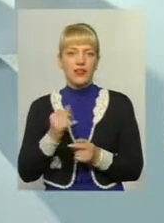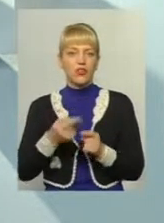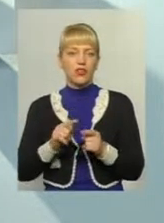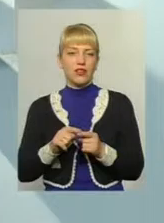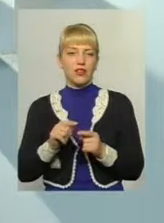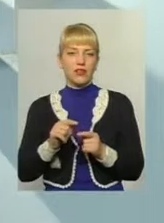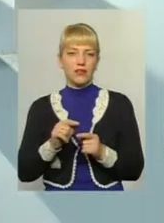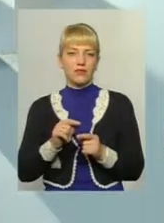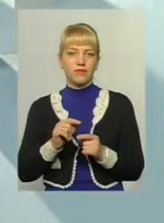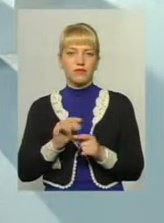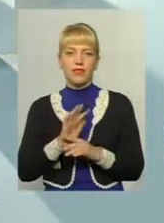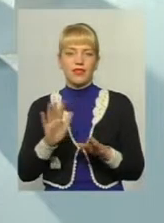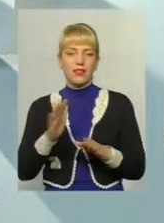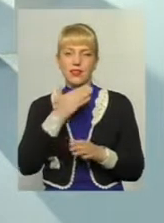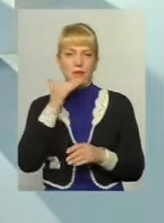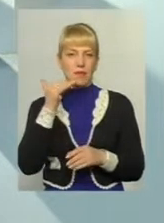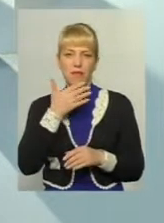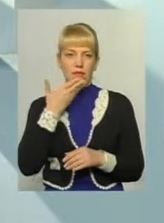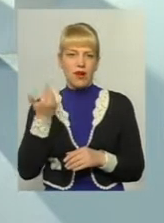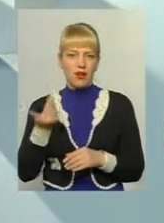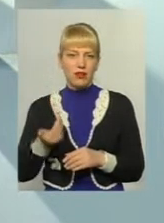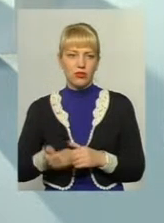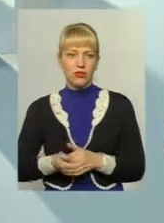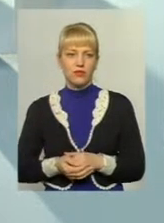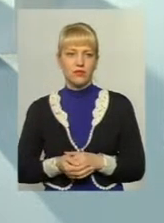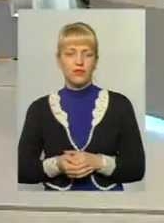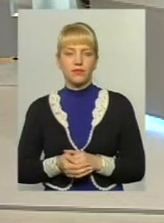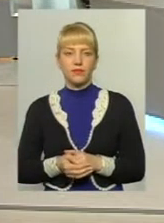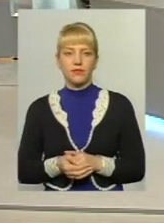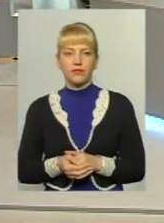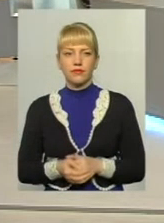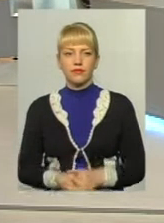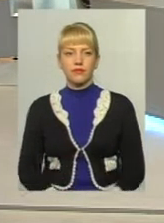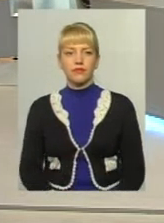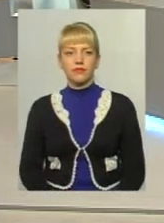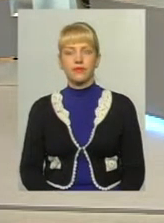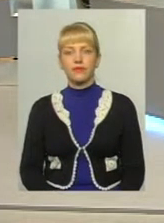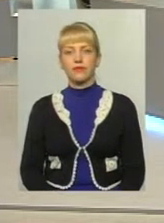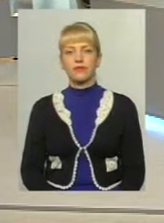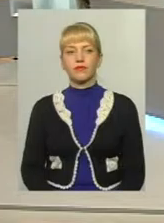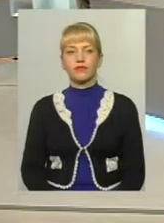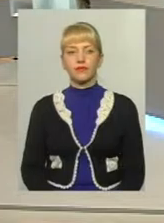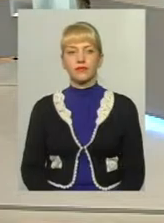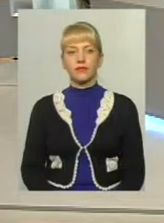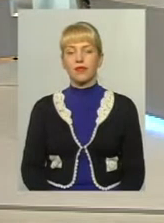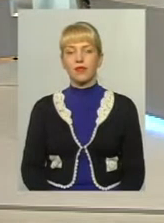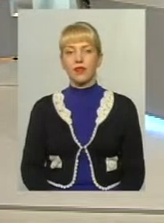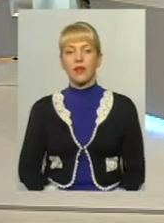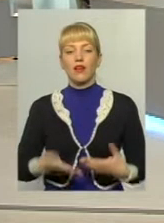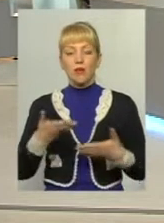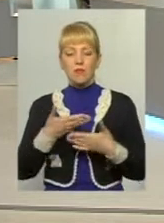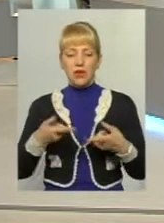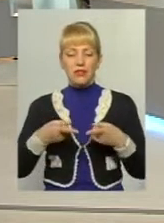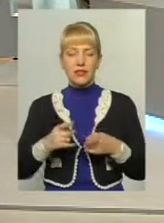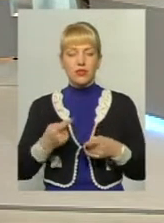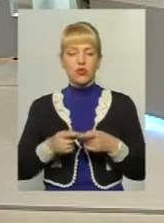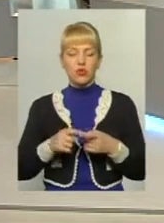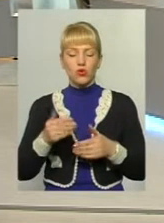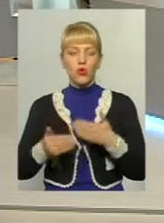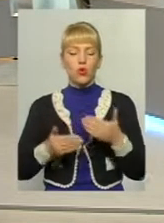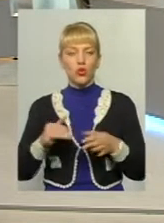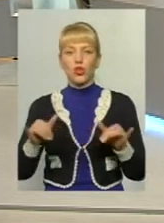цих управляючих компаній. На жаль, в нас зараз ринку немає. Є просто муніципальні ЖЕКи і все. Приватних ЖЕКів, якщо вони